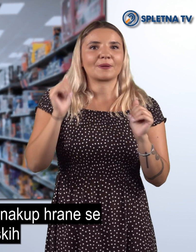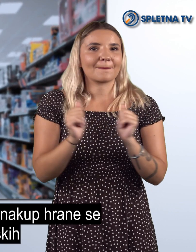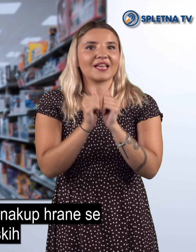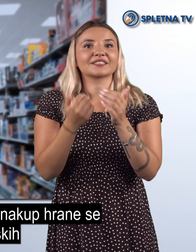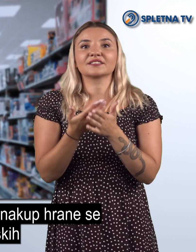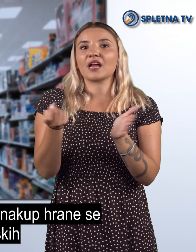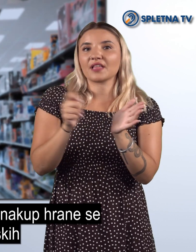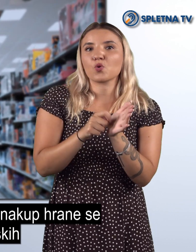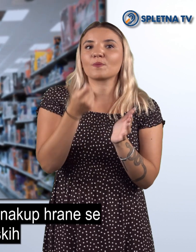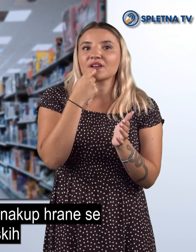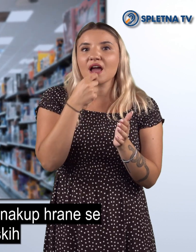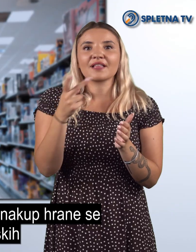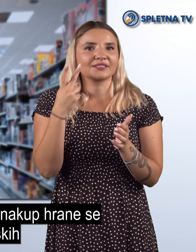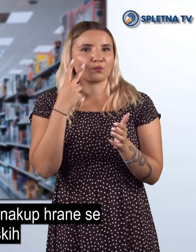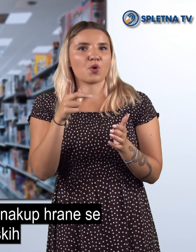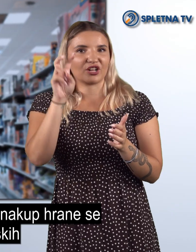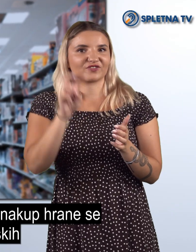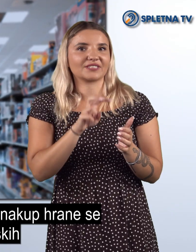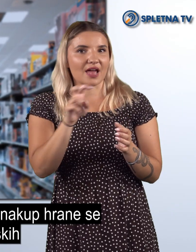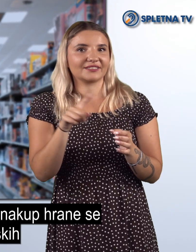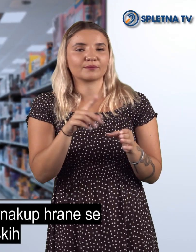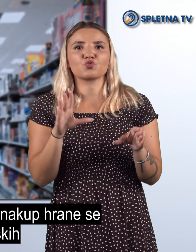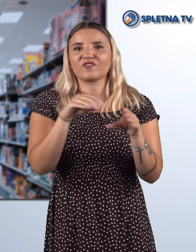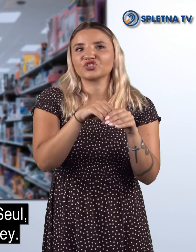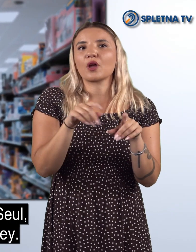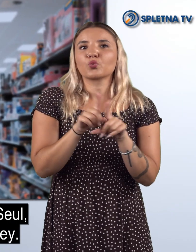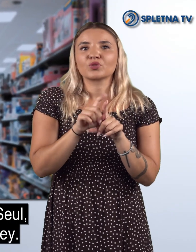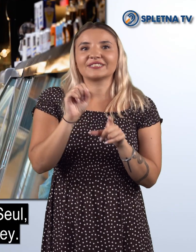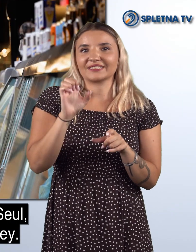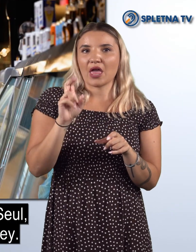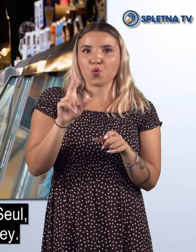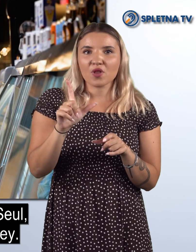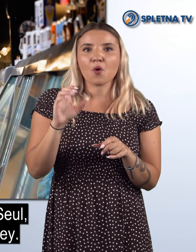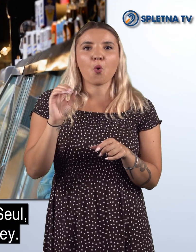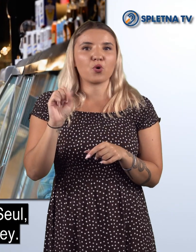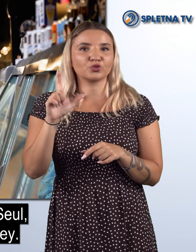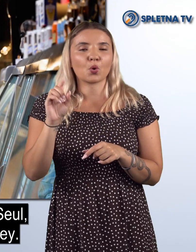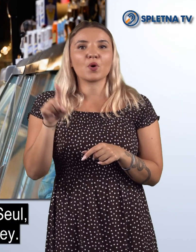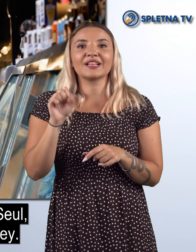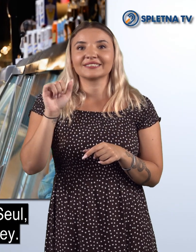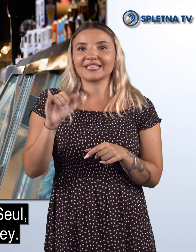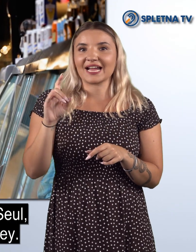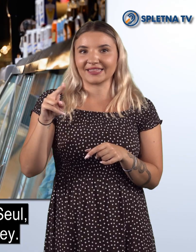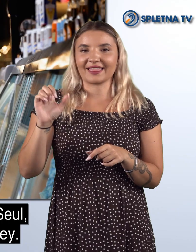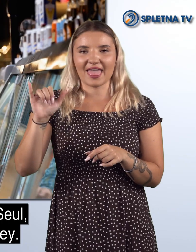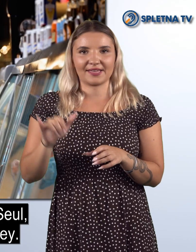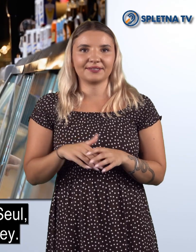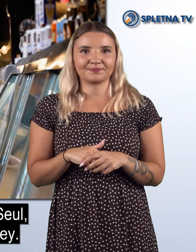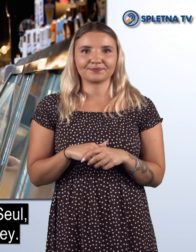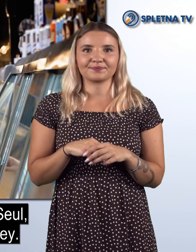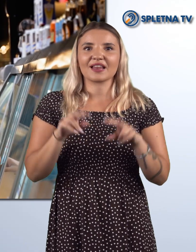Med najdražja mesta za nakup hrane se poleg švicarskih uvrščajo tudi Seul, Oslo in